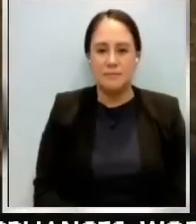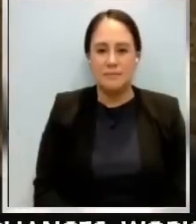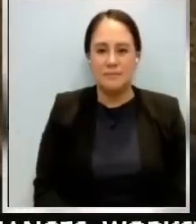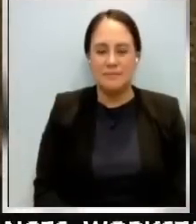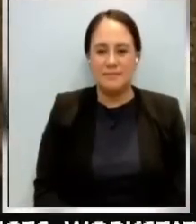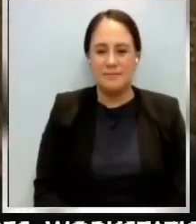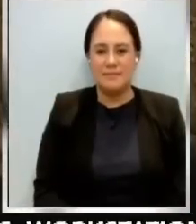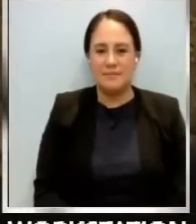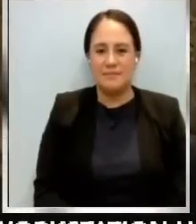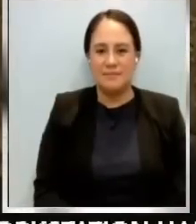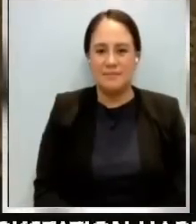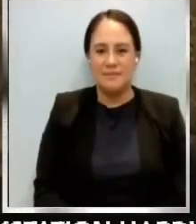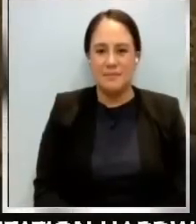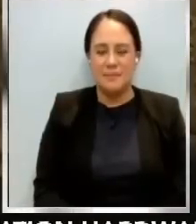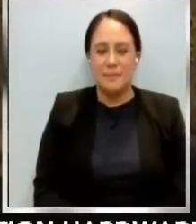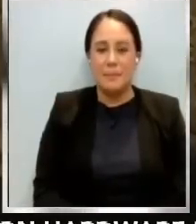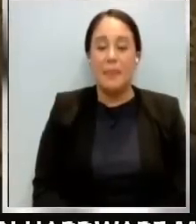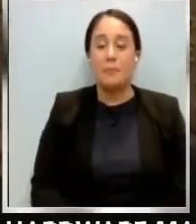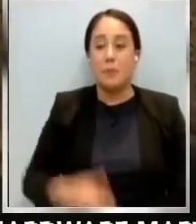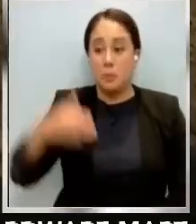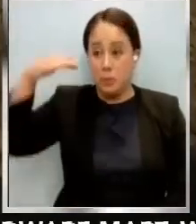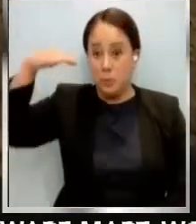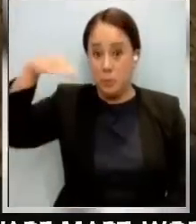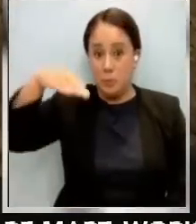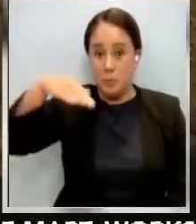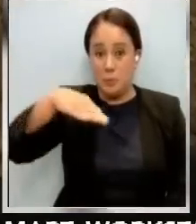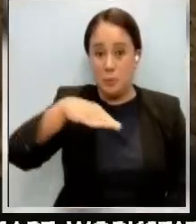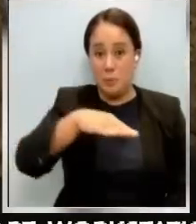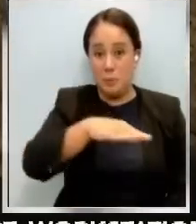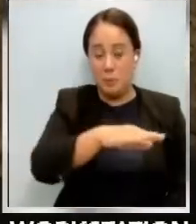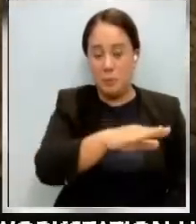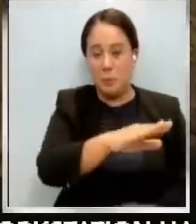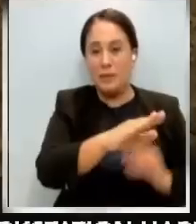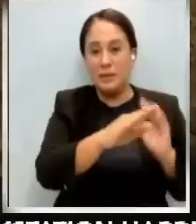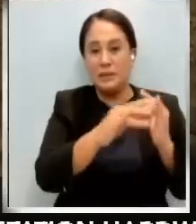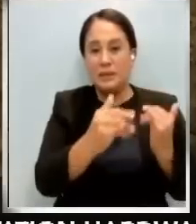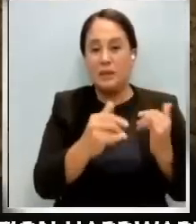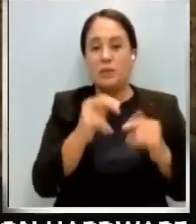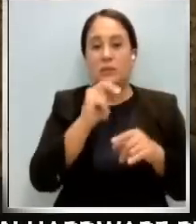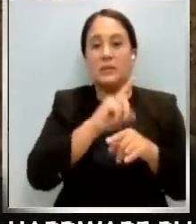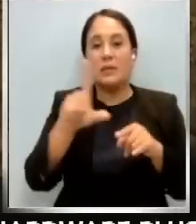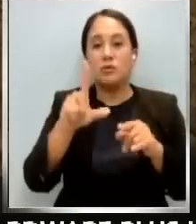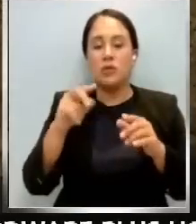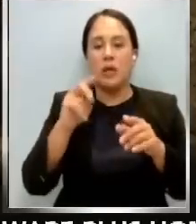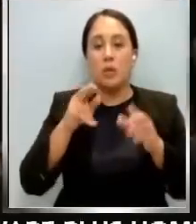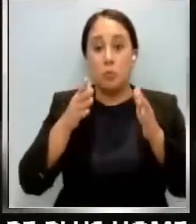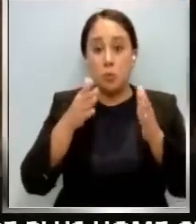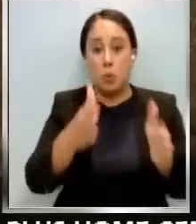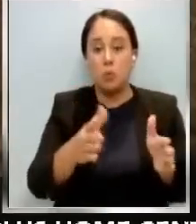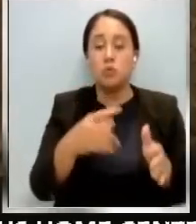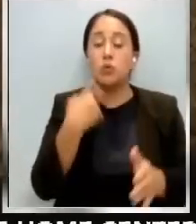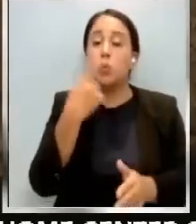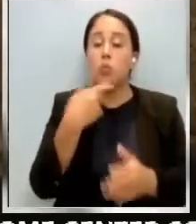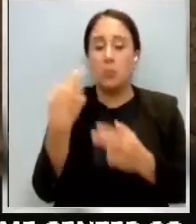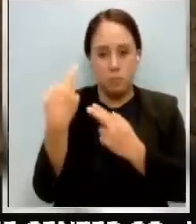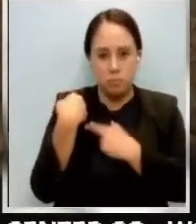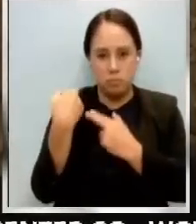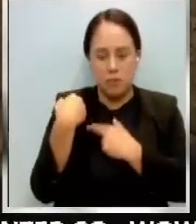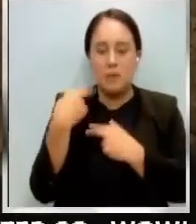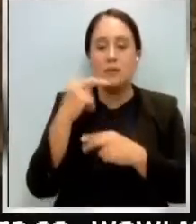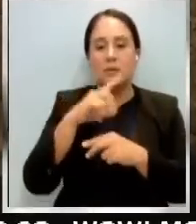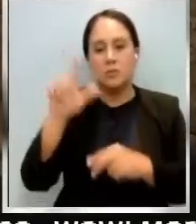Ang Lagos Nilad underpass ay kinoconsider na national road. Kaya ito ay responsibilidad na ng national government,